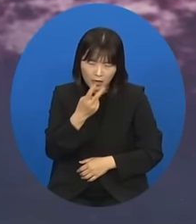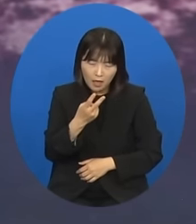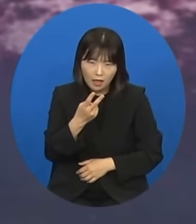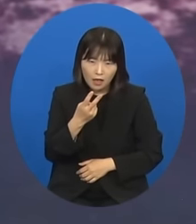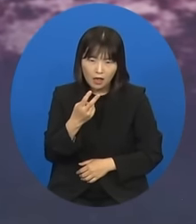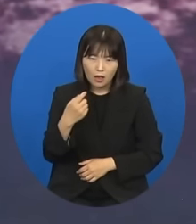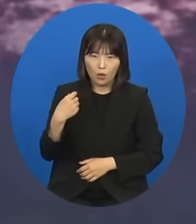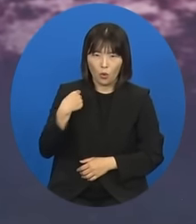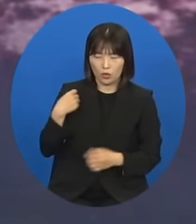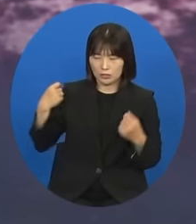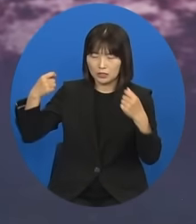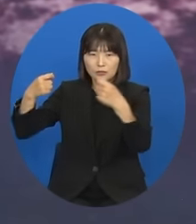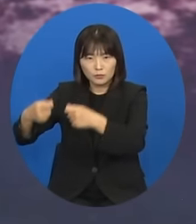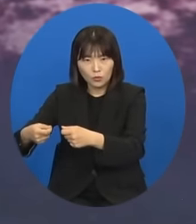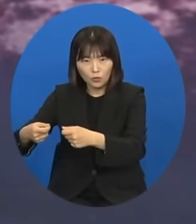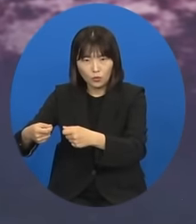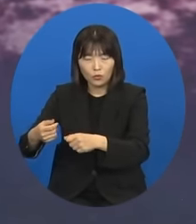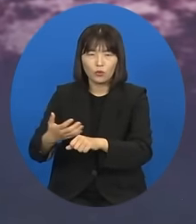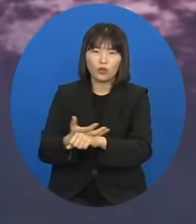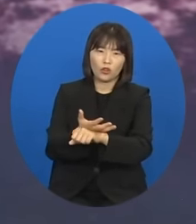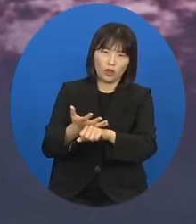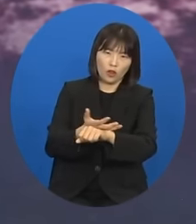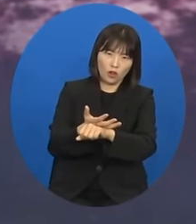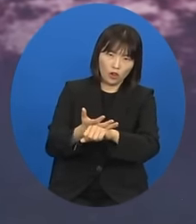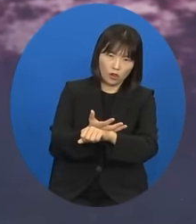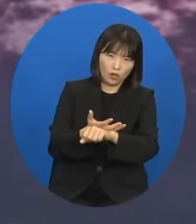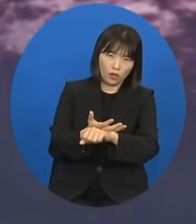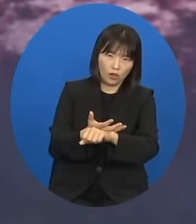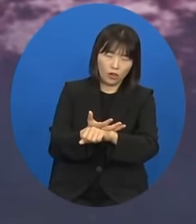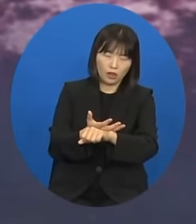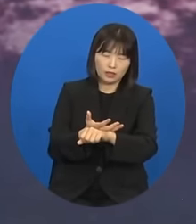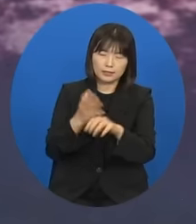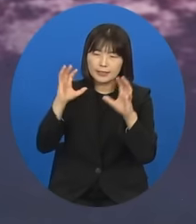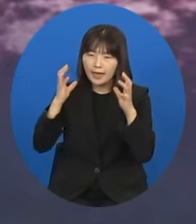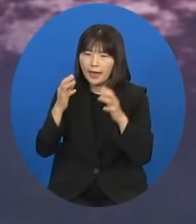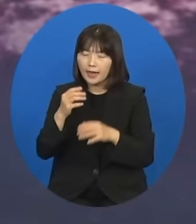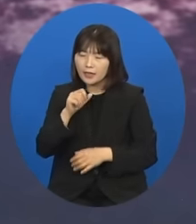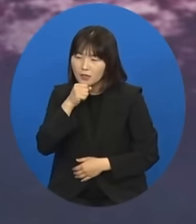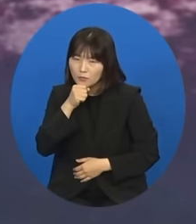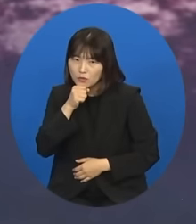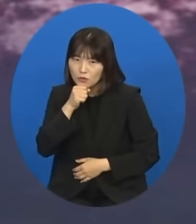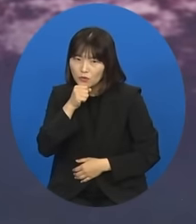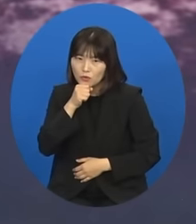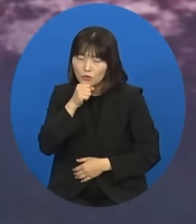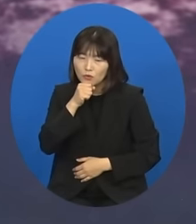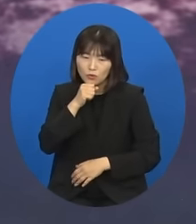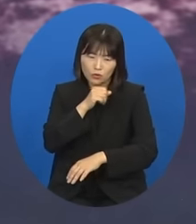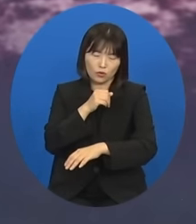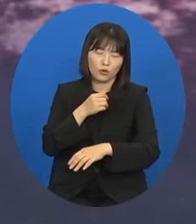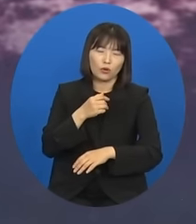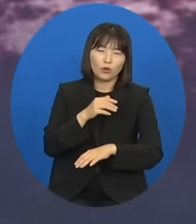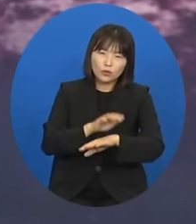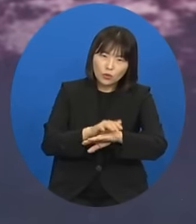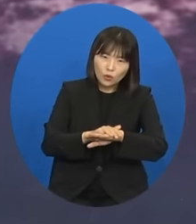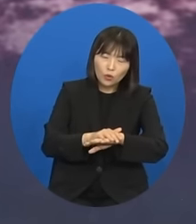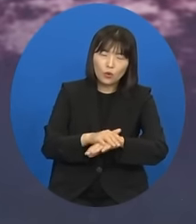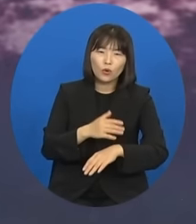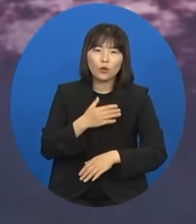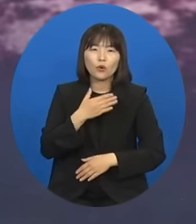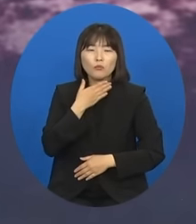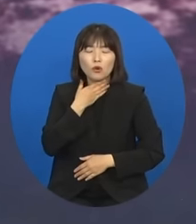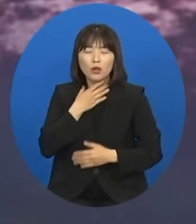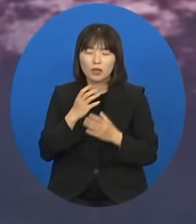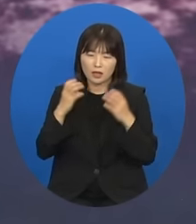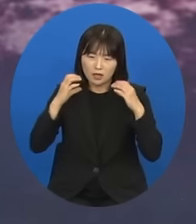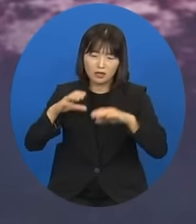입히고 그다음에 털 염소 새끼의 가죽을 그의 손과 목에다가 입힙니다 그리고 모든